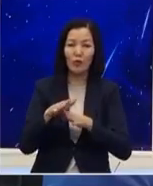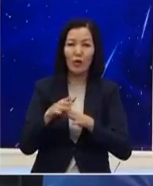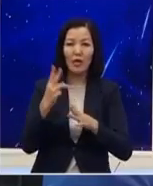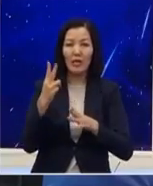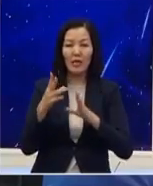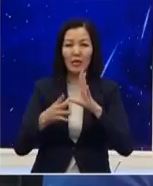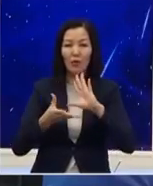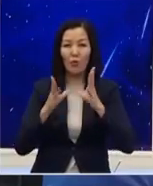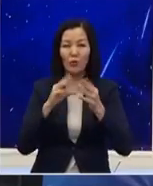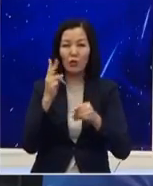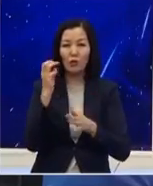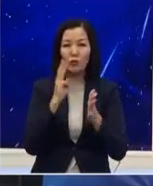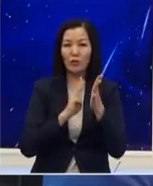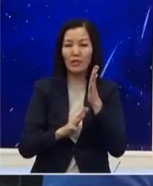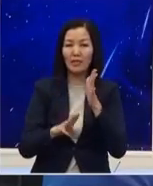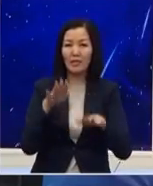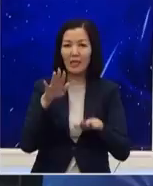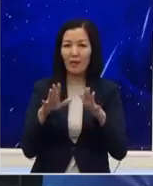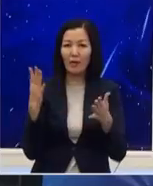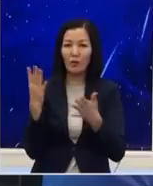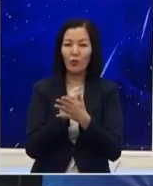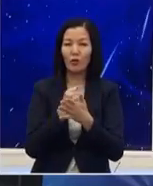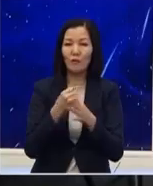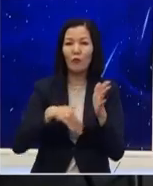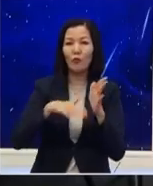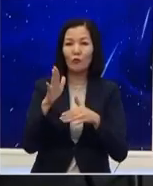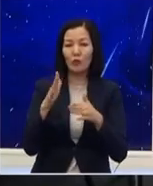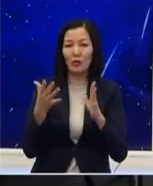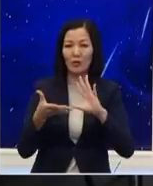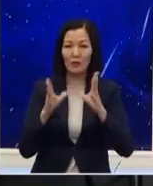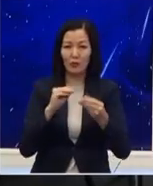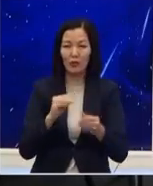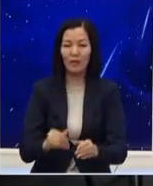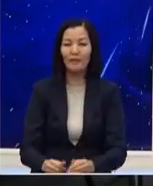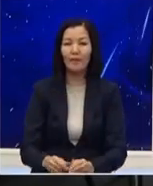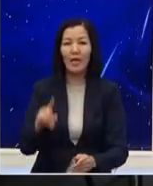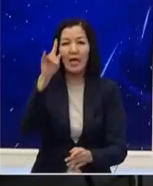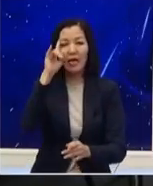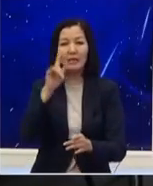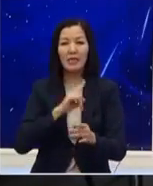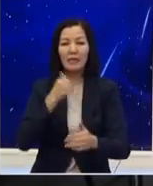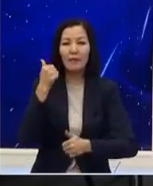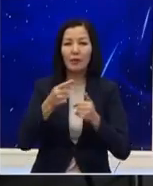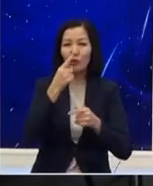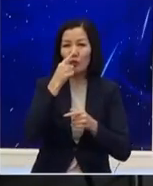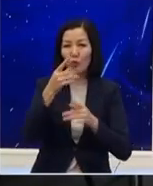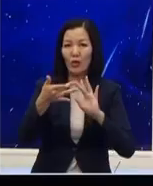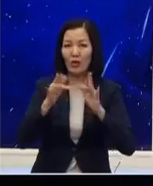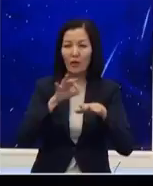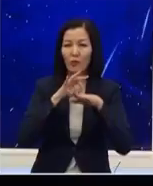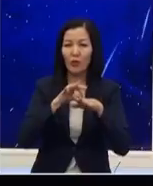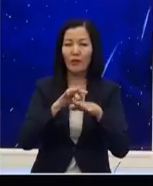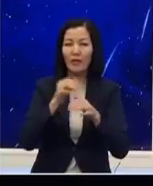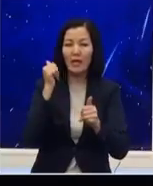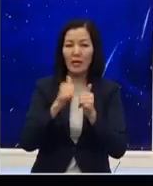бойынша 280 келі салмақ көтердім. Бұл менің ең үздік нәтижем. Қазақстан біріншілігі қашықтан өтіп жатыр. Осыған орай әр атлет